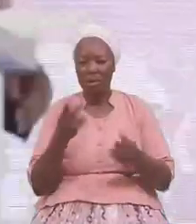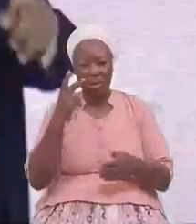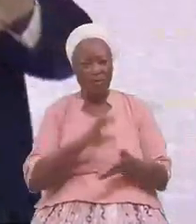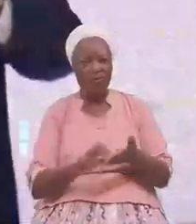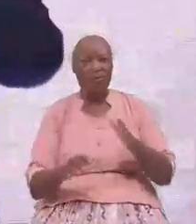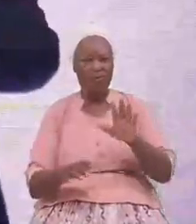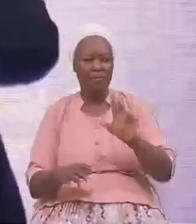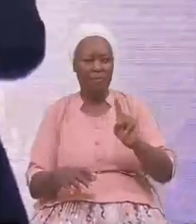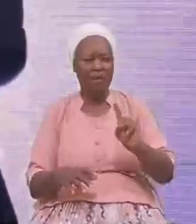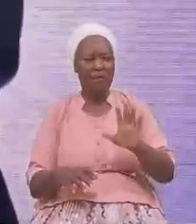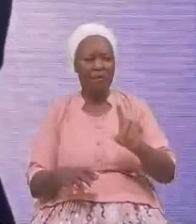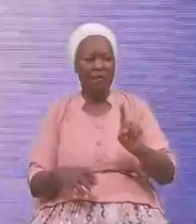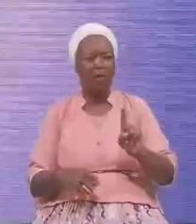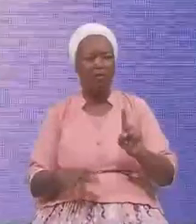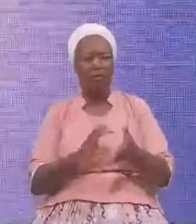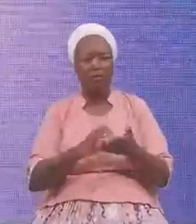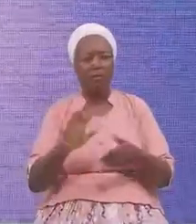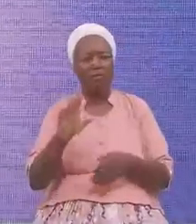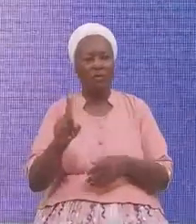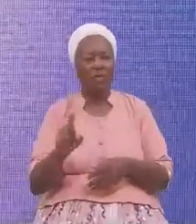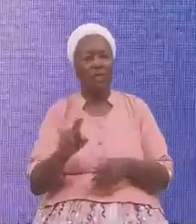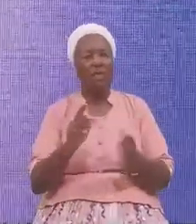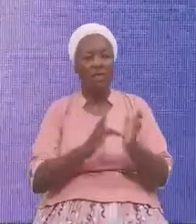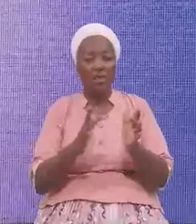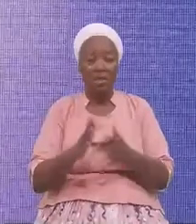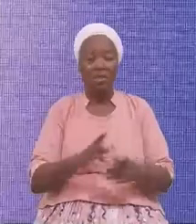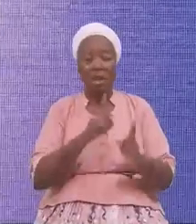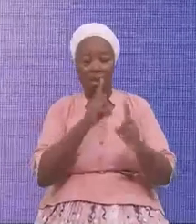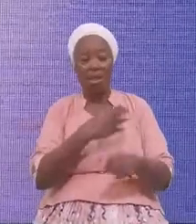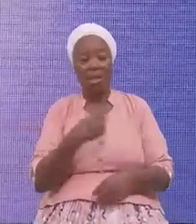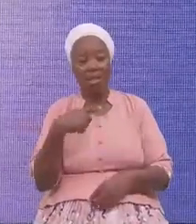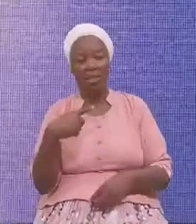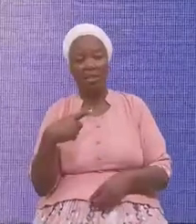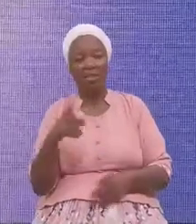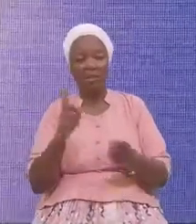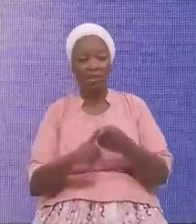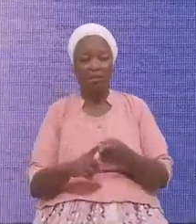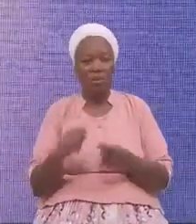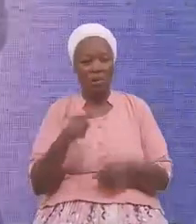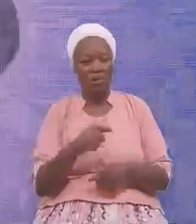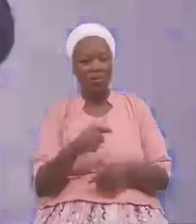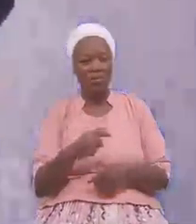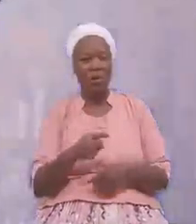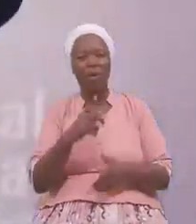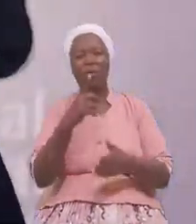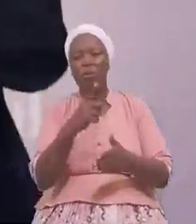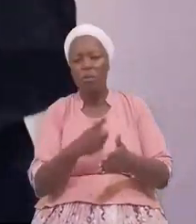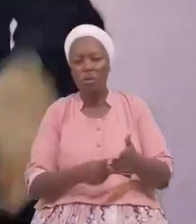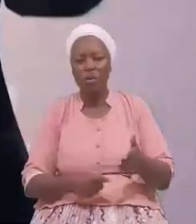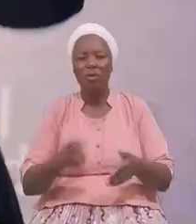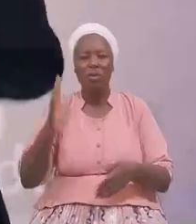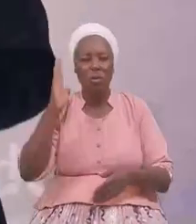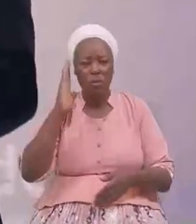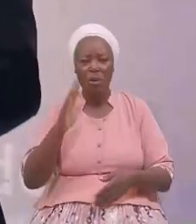Verset 51. Jésus, prenant la parole, lui dit, « Que veux-tu que je te